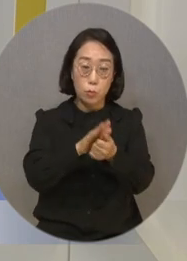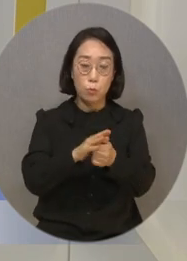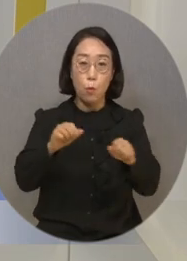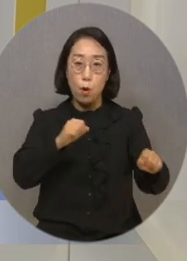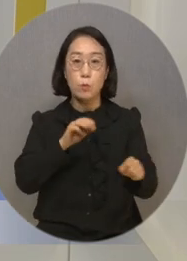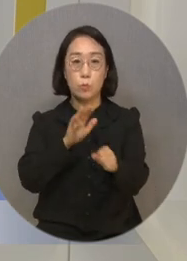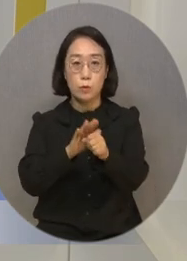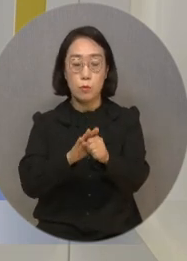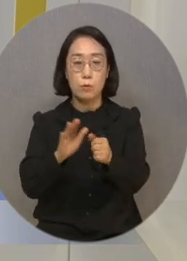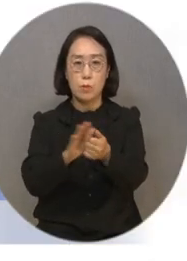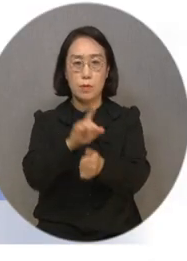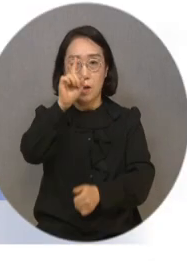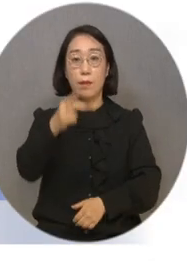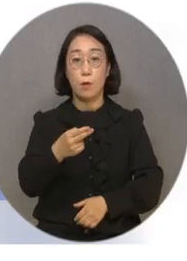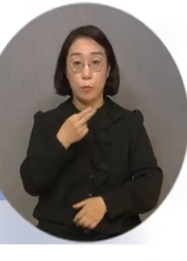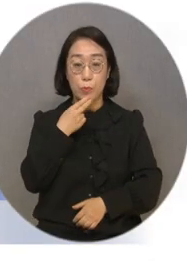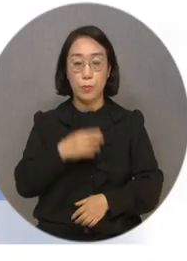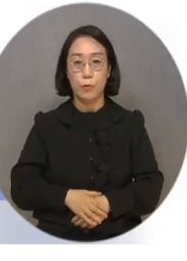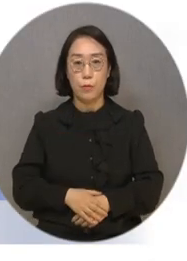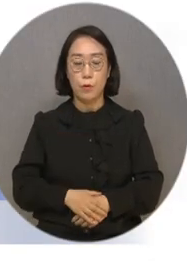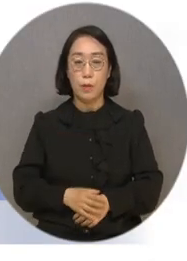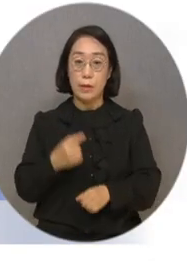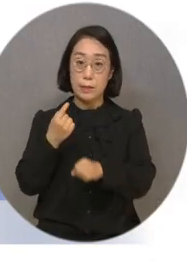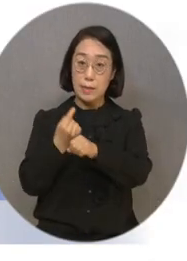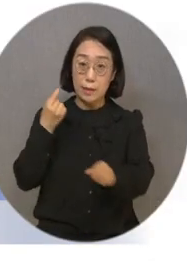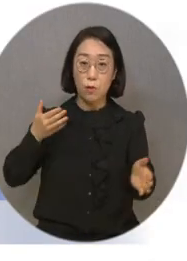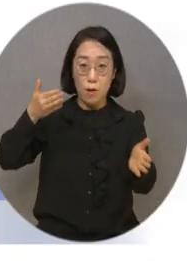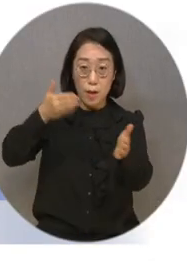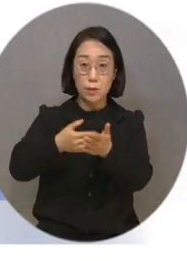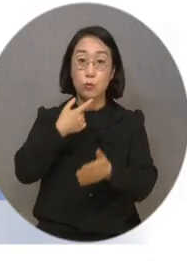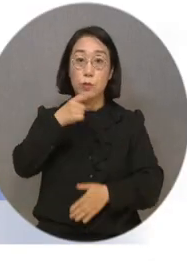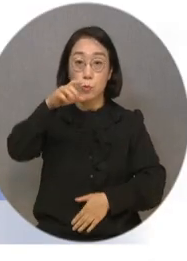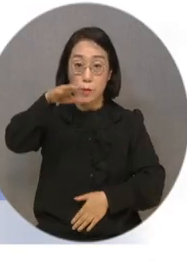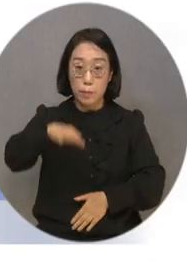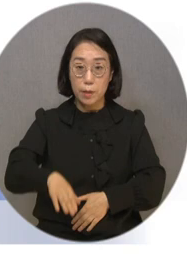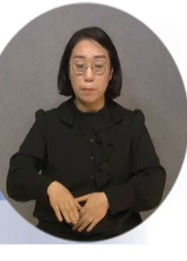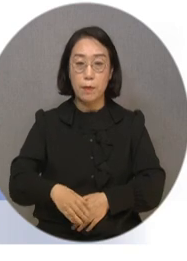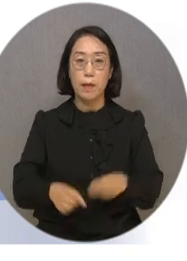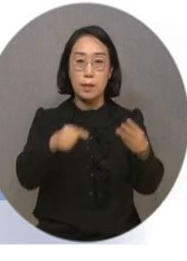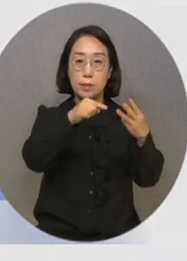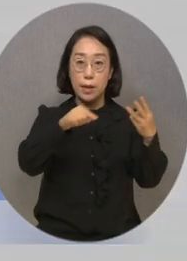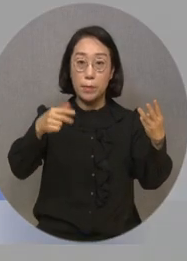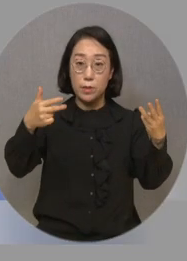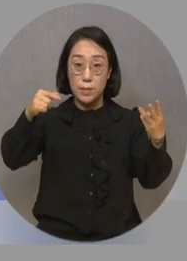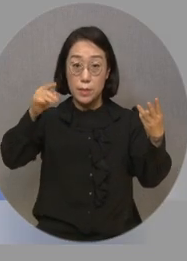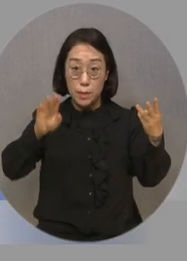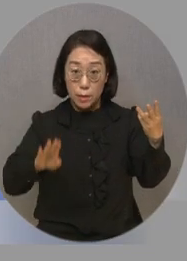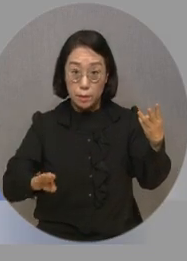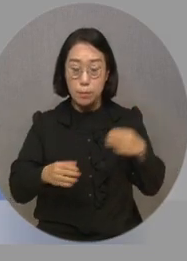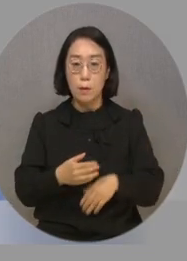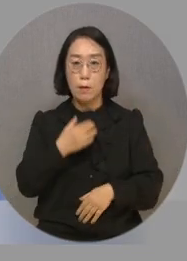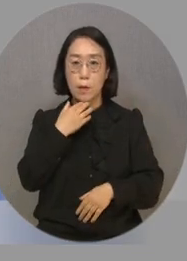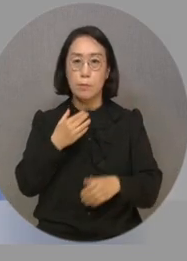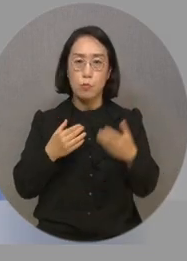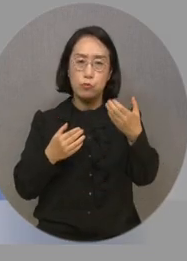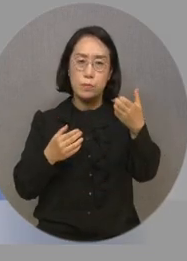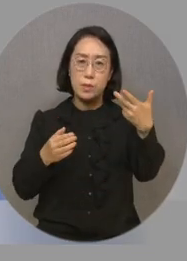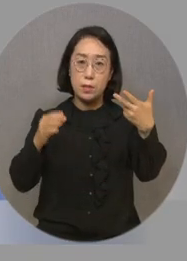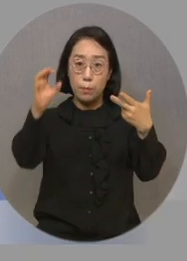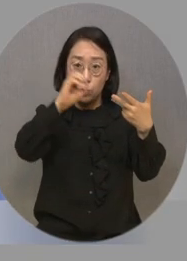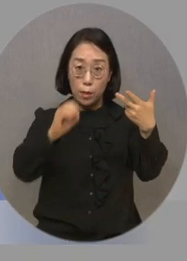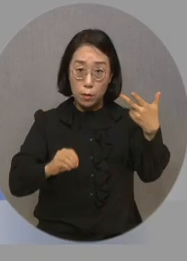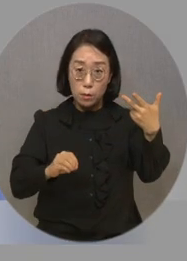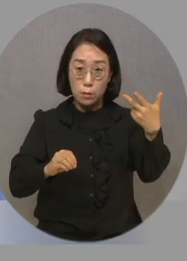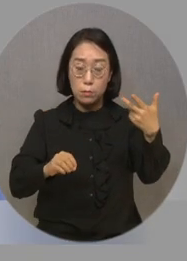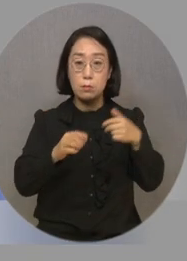받지 못하고 있었는데요 지난해 기준 65세 미만 상위 국가유공자들 중에서 97%에 해당하는